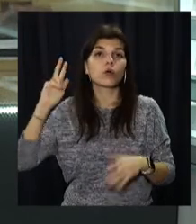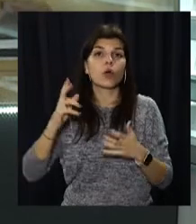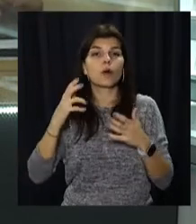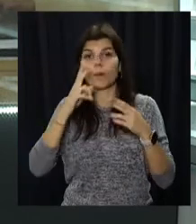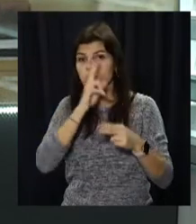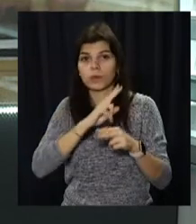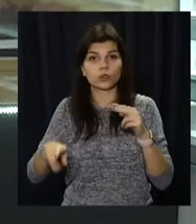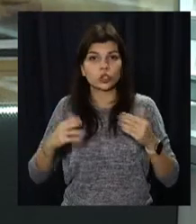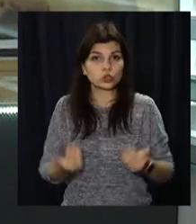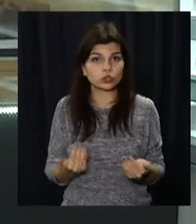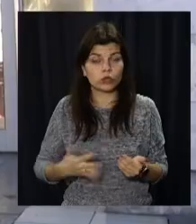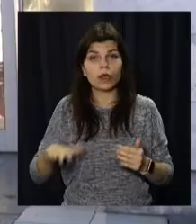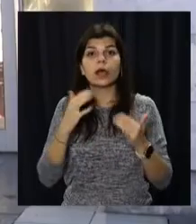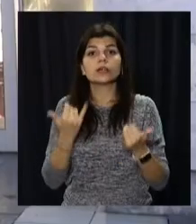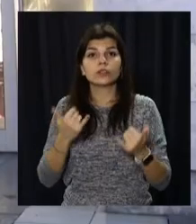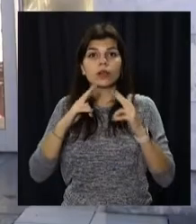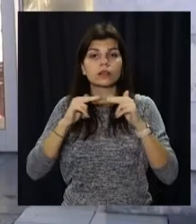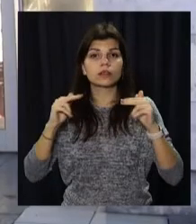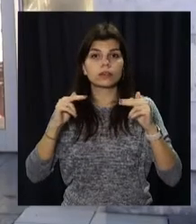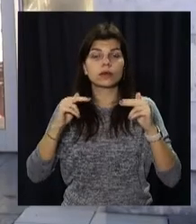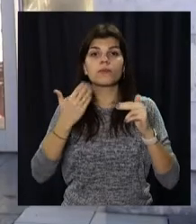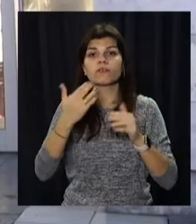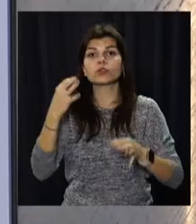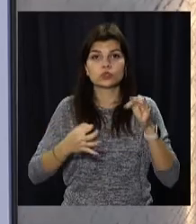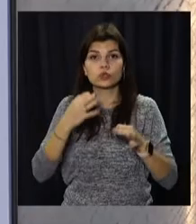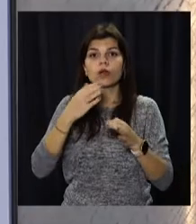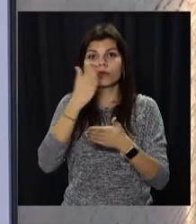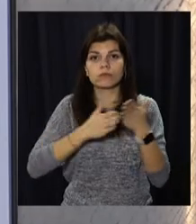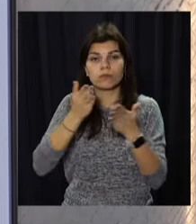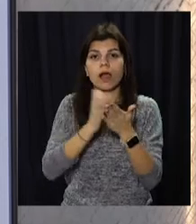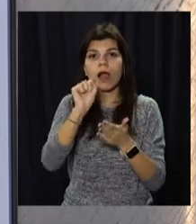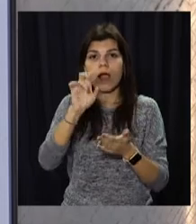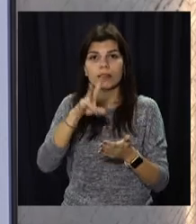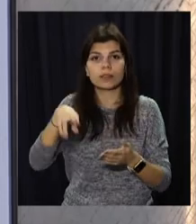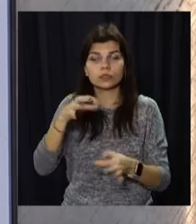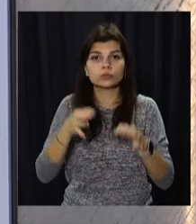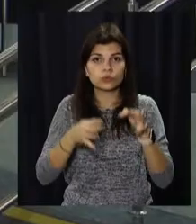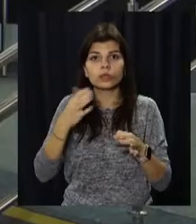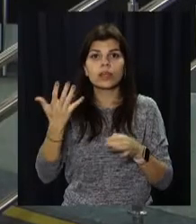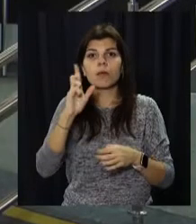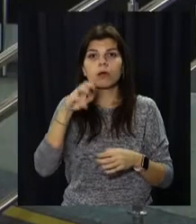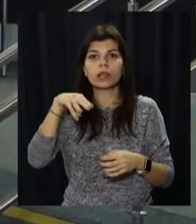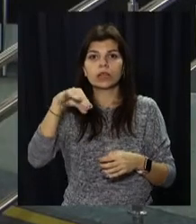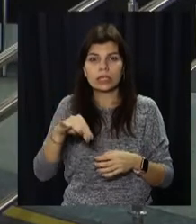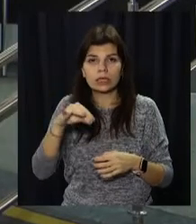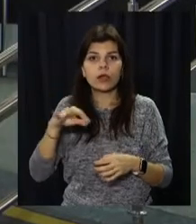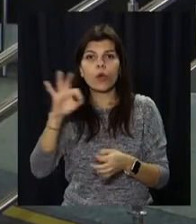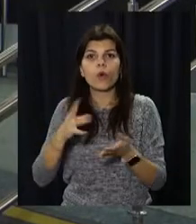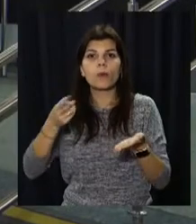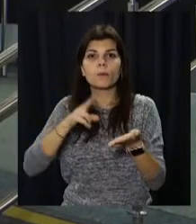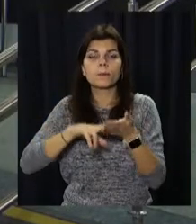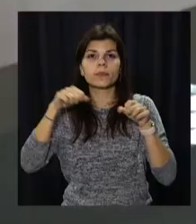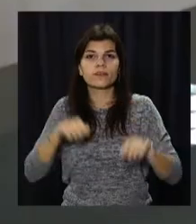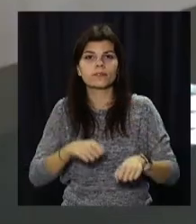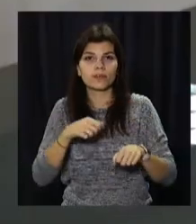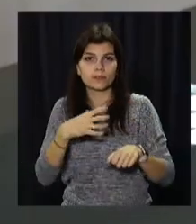житло. Сьогодні Дніпровський апеляційний суд скасував рішення АНД суду та Софіївського БТІ про реєстрацію права